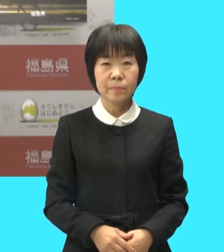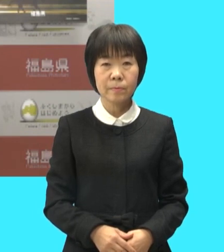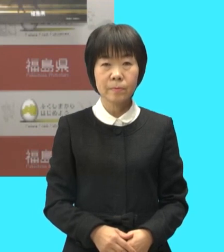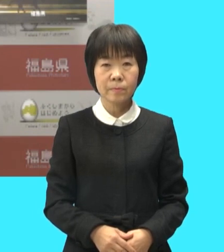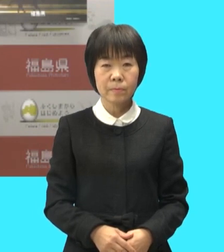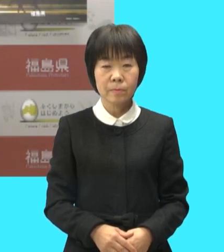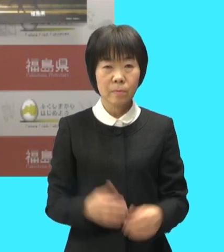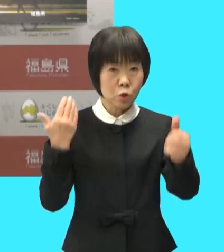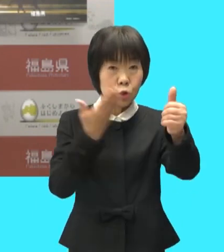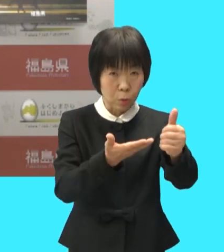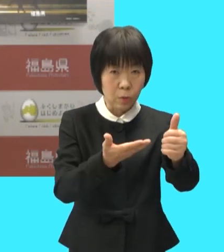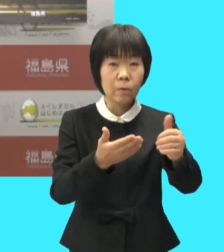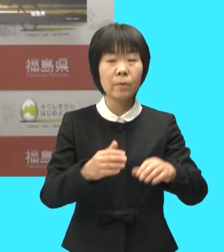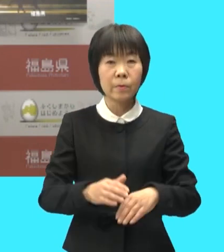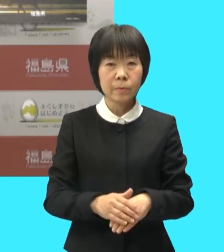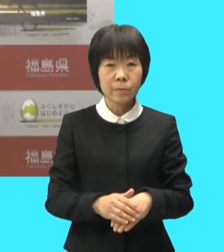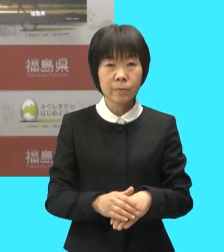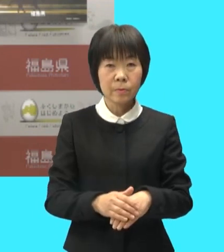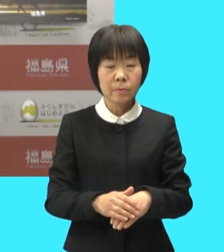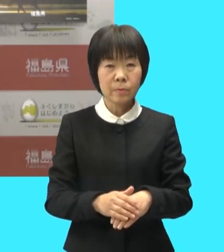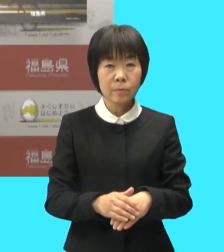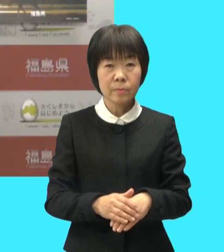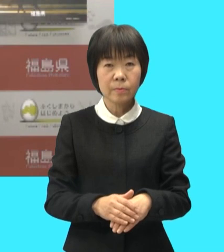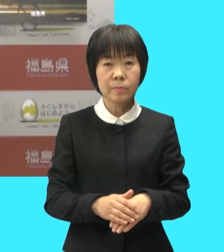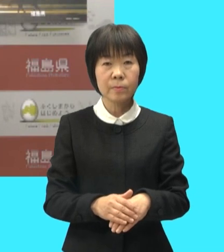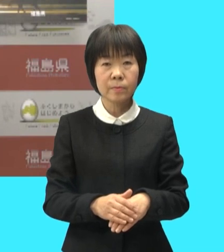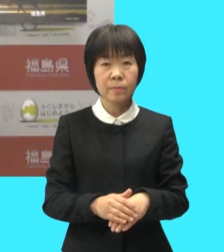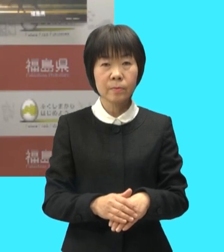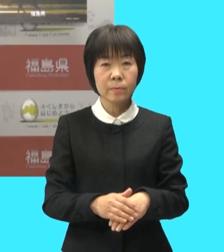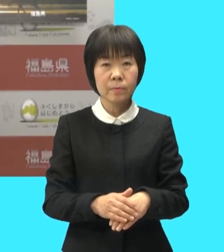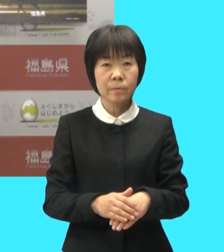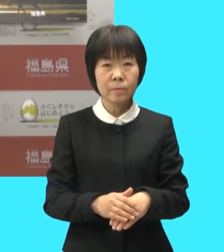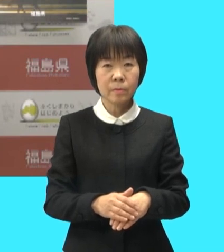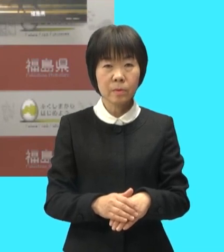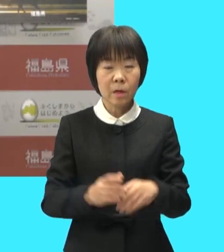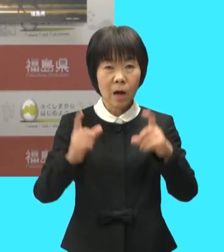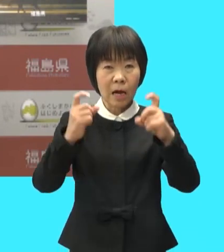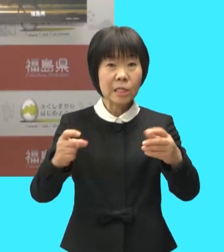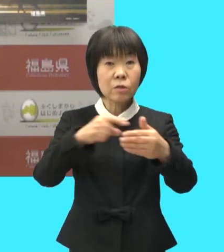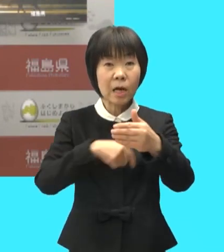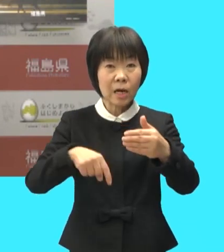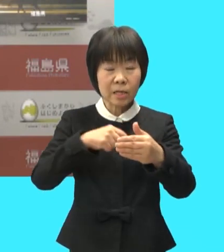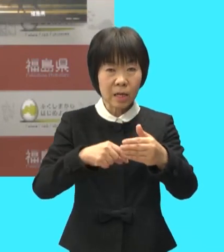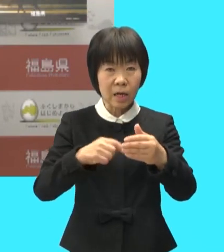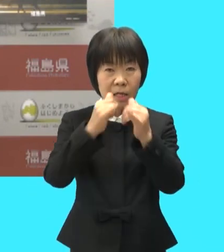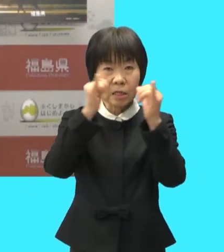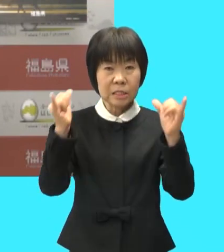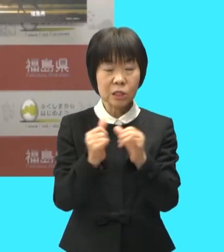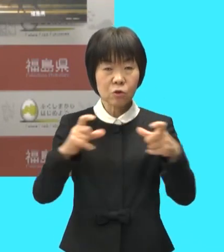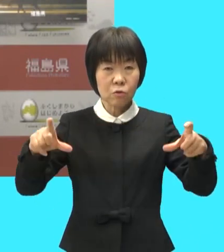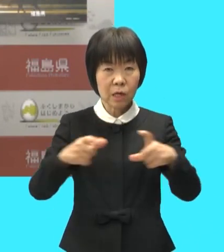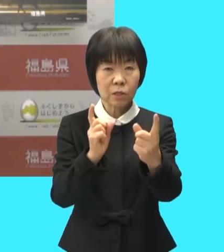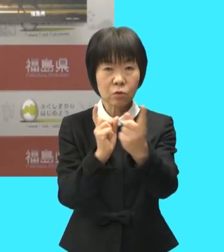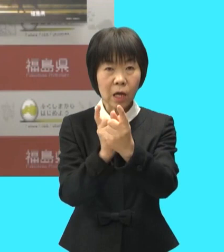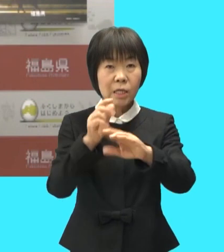じゃあ明けましておめでとうございます。 おめでとうございます。 こっちもよろしくお願いします。 よろしくお願いいたします。 今その中に人口減少対策というのがありましたが、